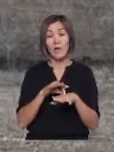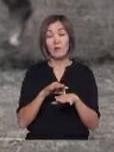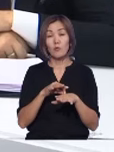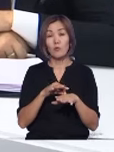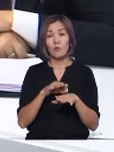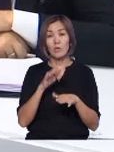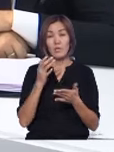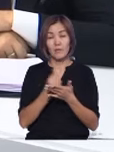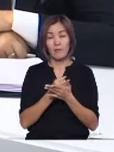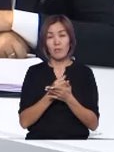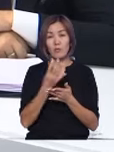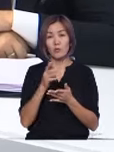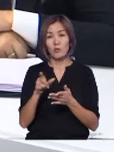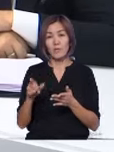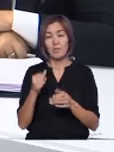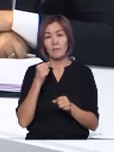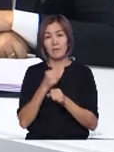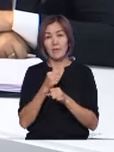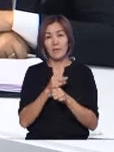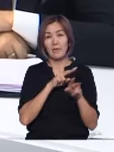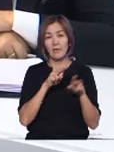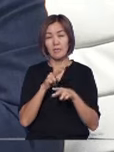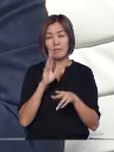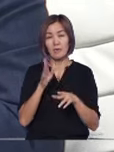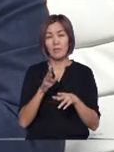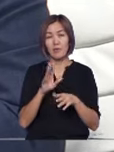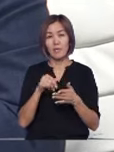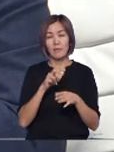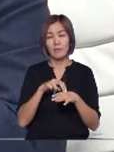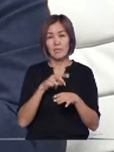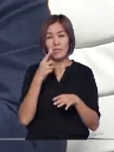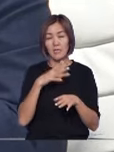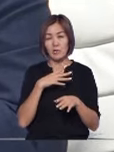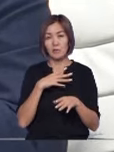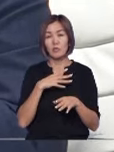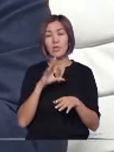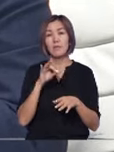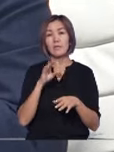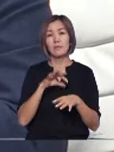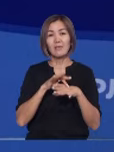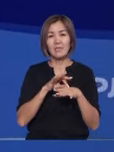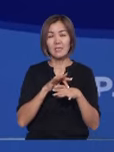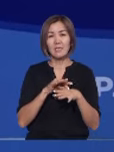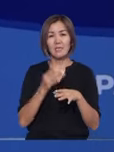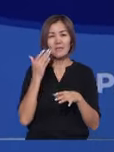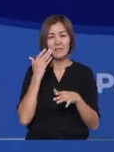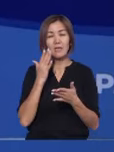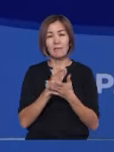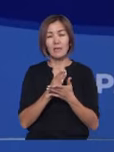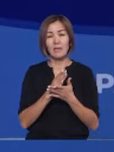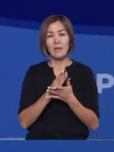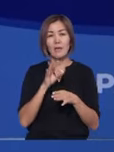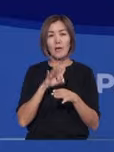4 науқас дәрігерлердің қатаң бақылауында. Бас дәрігердің сөзінше, сібір жарасының терідегі түрі жиі кездеседі,